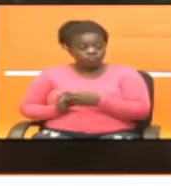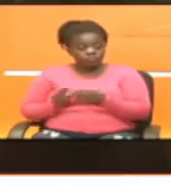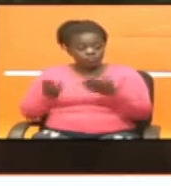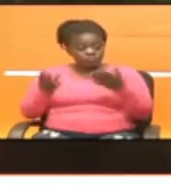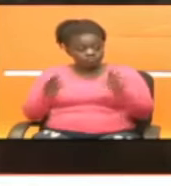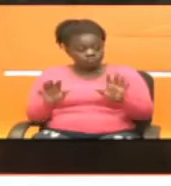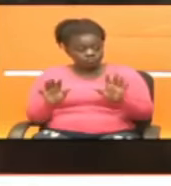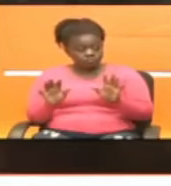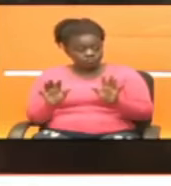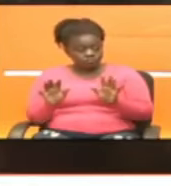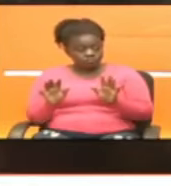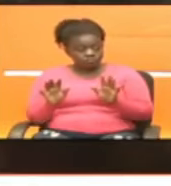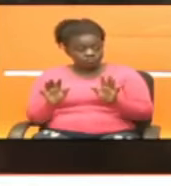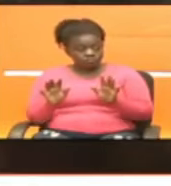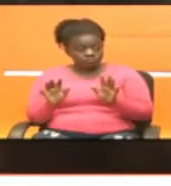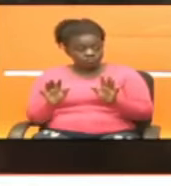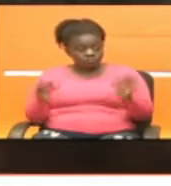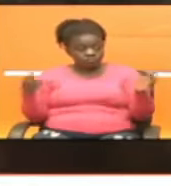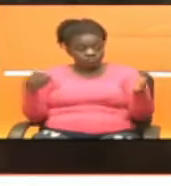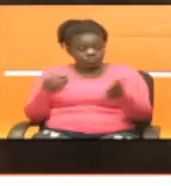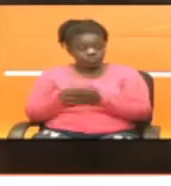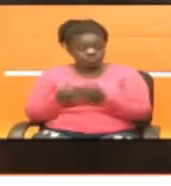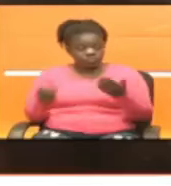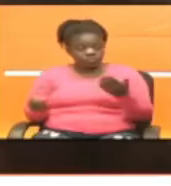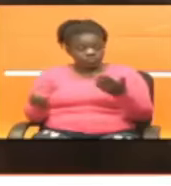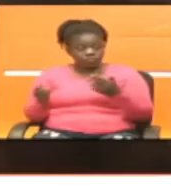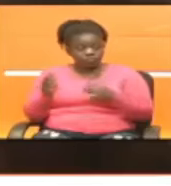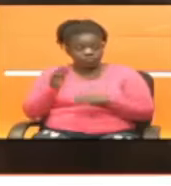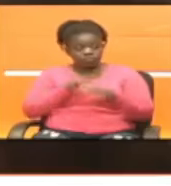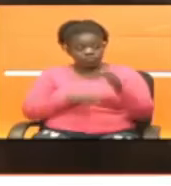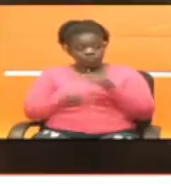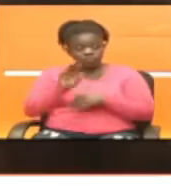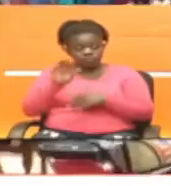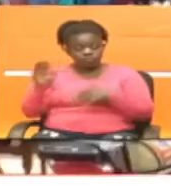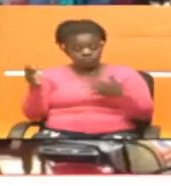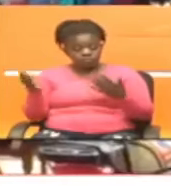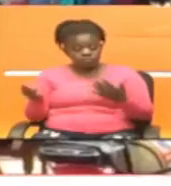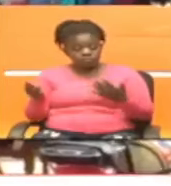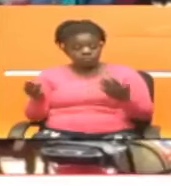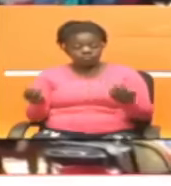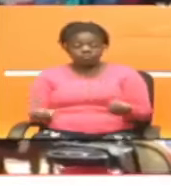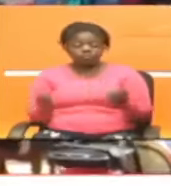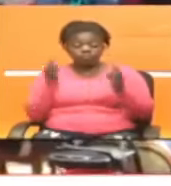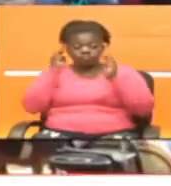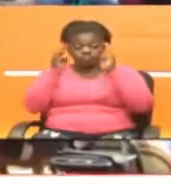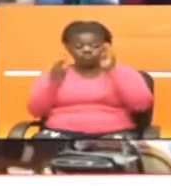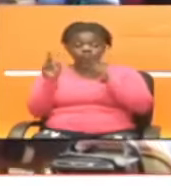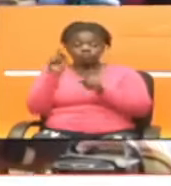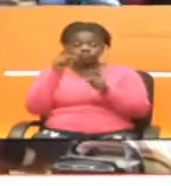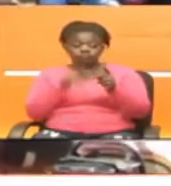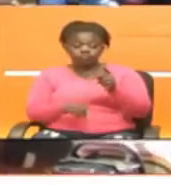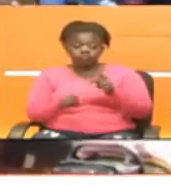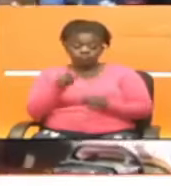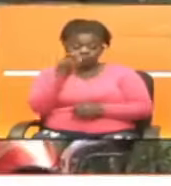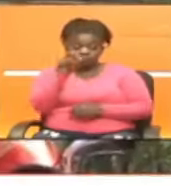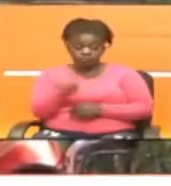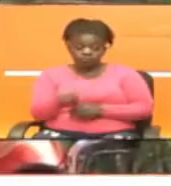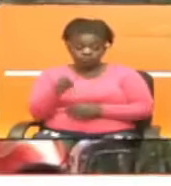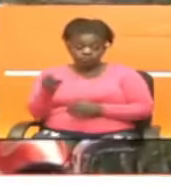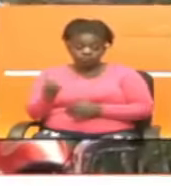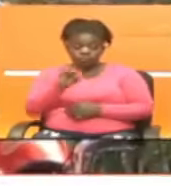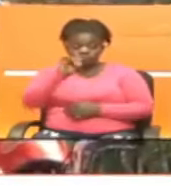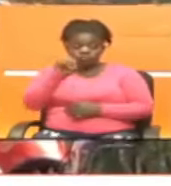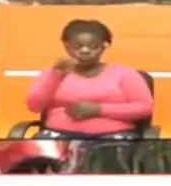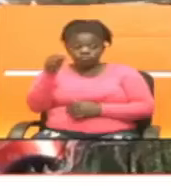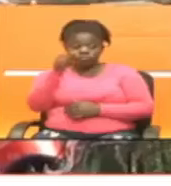n'azimalayo okuva olwo tabadde tandaba kujjayo okusi. Ekiraliikiza abatuuze kwe ku bantu olumu naabwe John